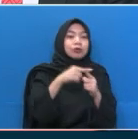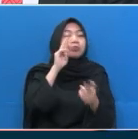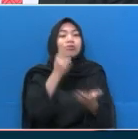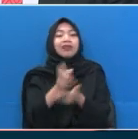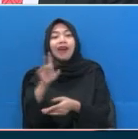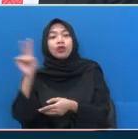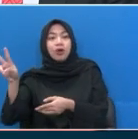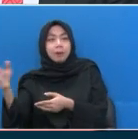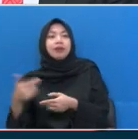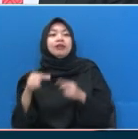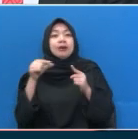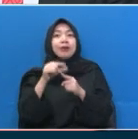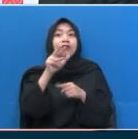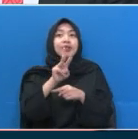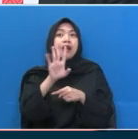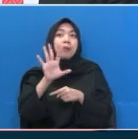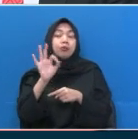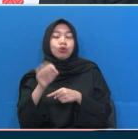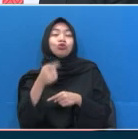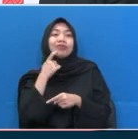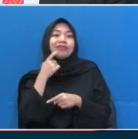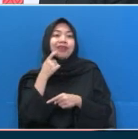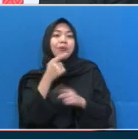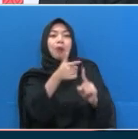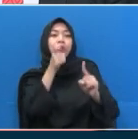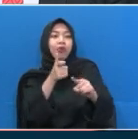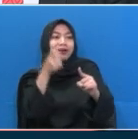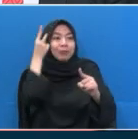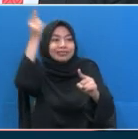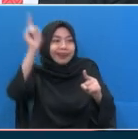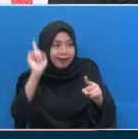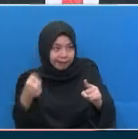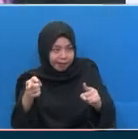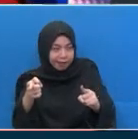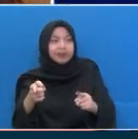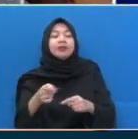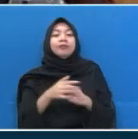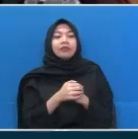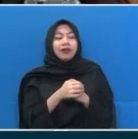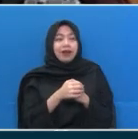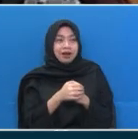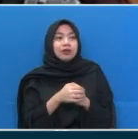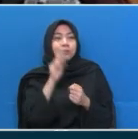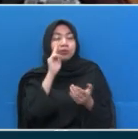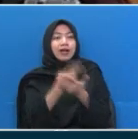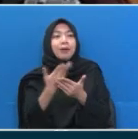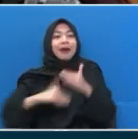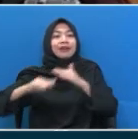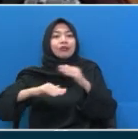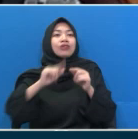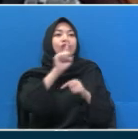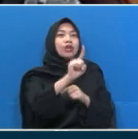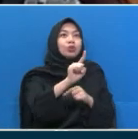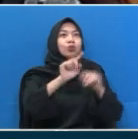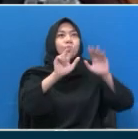pembunuhan berencana Ya sementara mengenai bicara alat bukti kita memakai patokan untuk pedoman dari pasal 184 KUHP